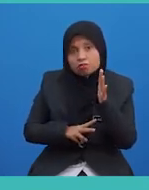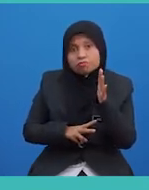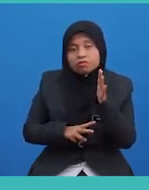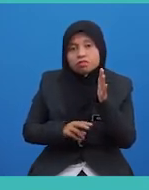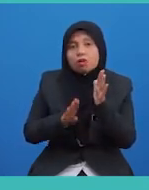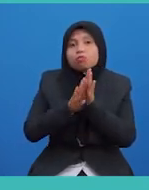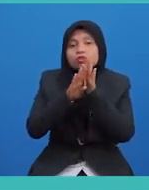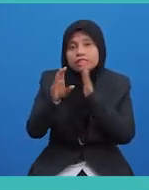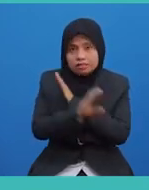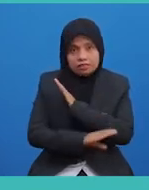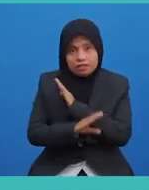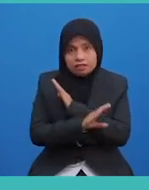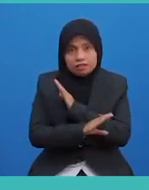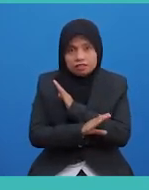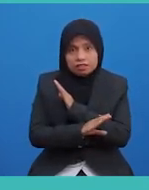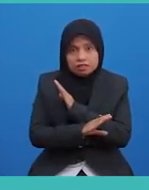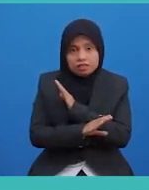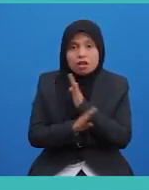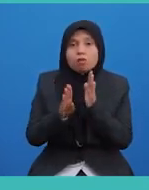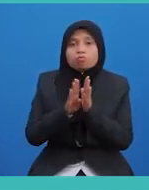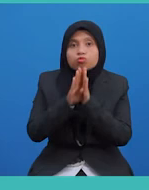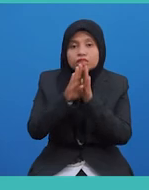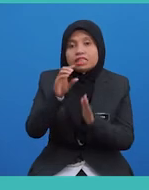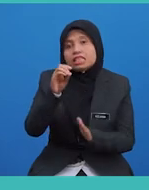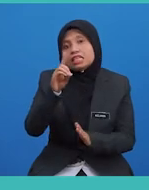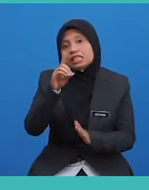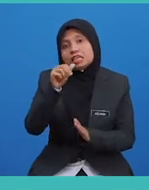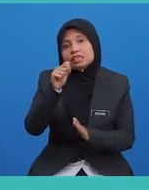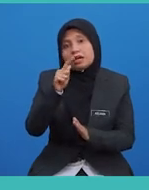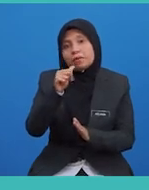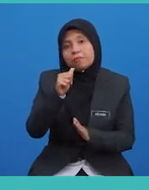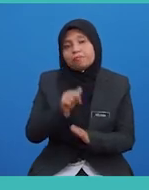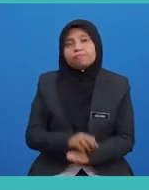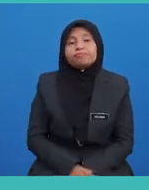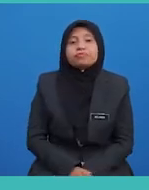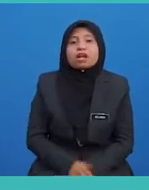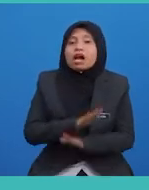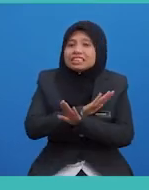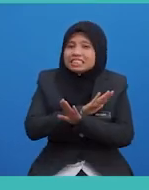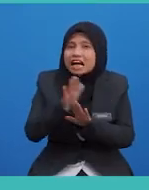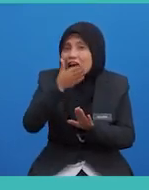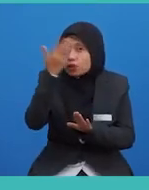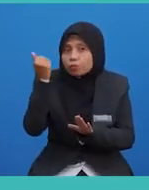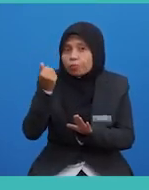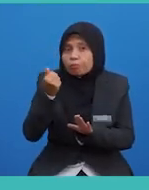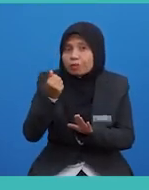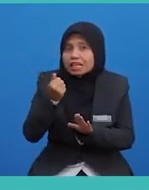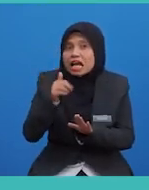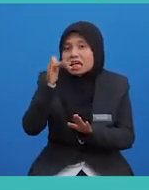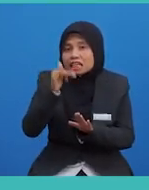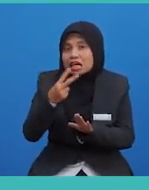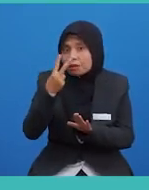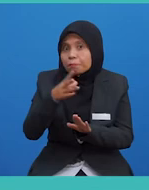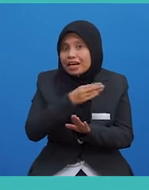bukti negara atau komoditi seperti contoh yang diberi. Jangan lupa ya, data tersurat